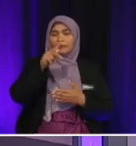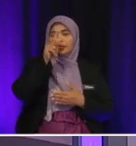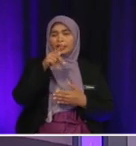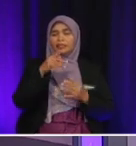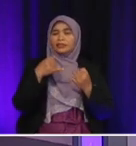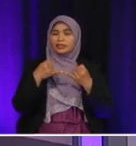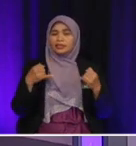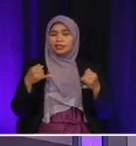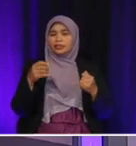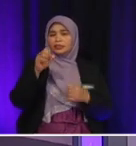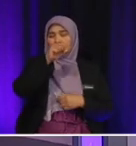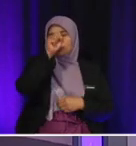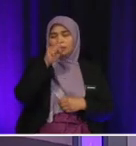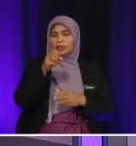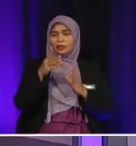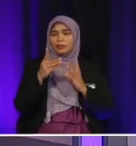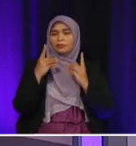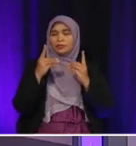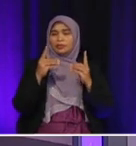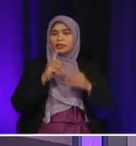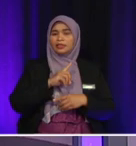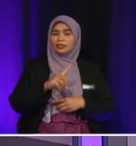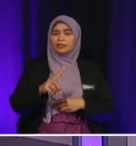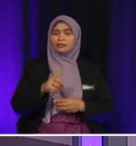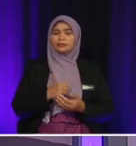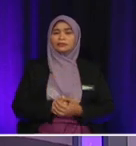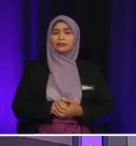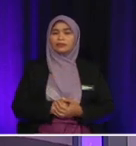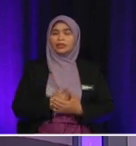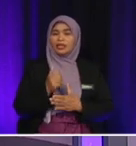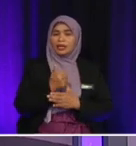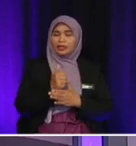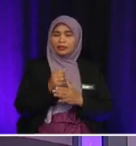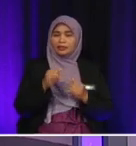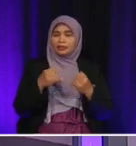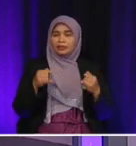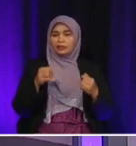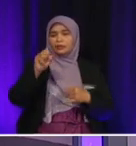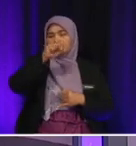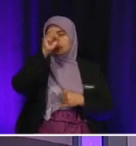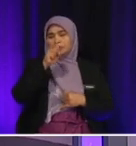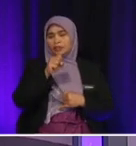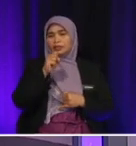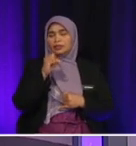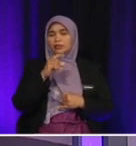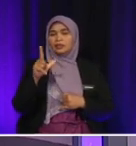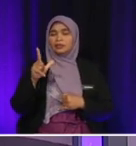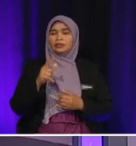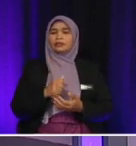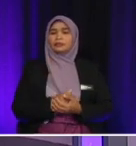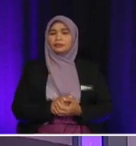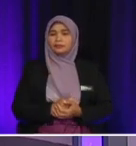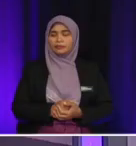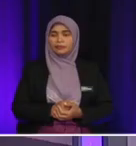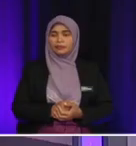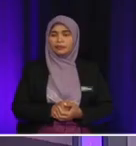jenis-jenis soalan pendidikan Islam ya antara jenis-jenis soalan yang ditanyakan dalam kertas satu pendidikan